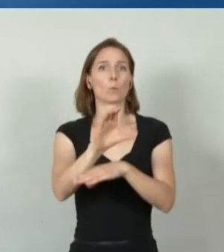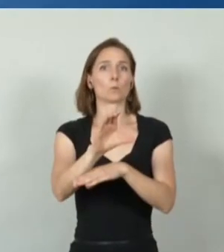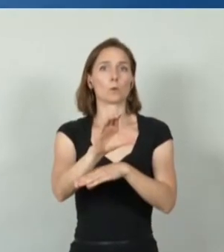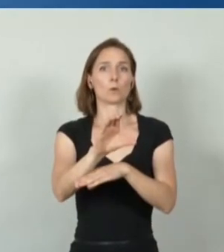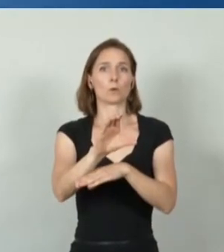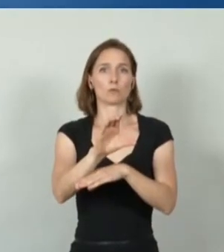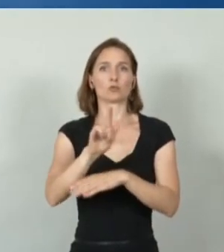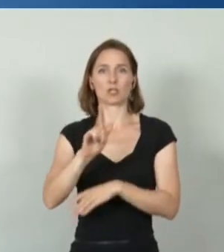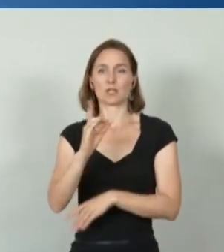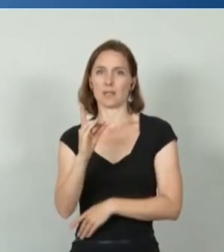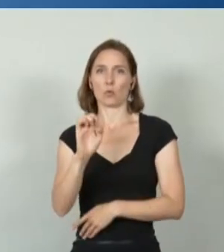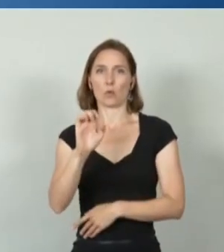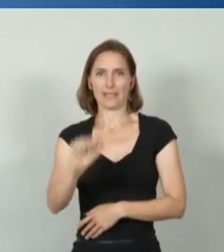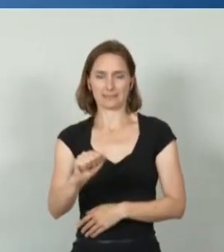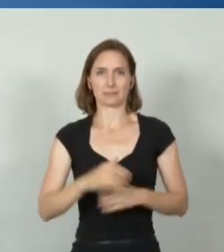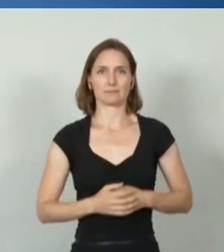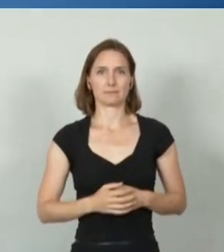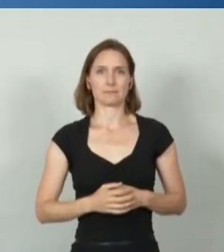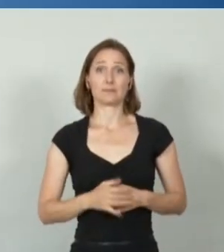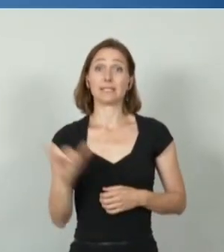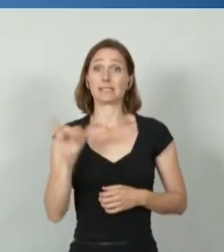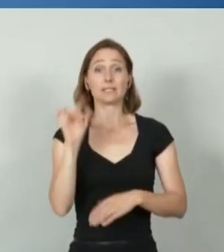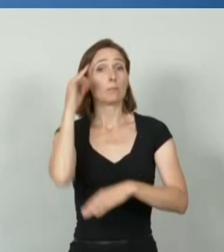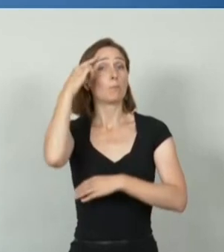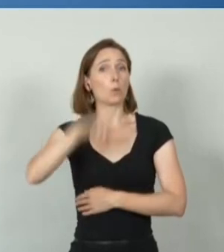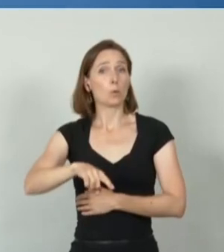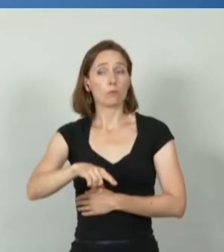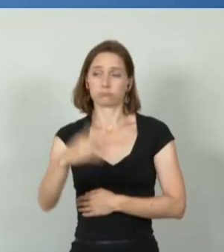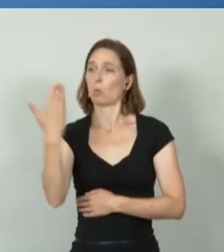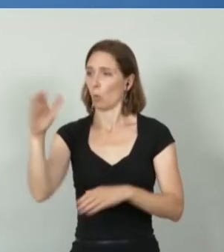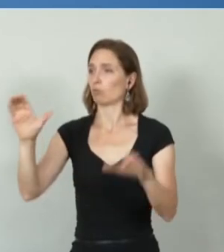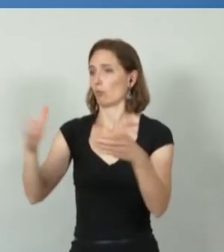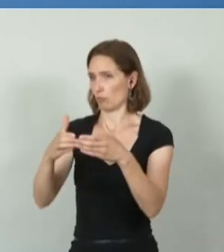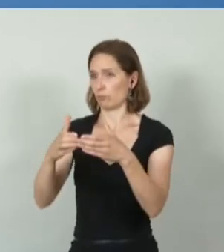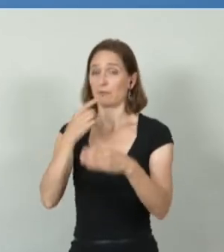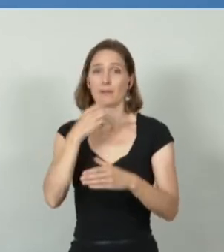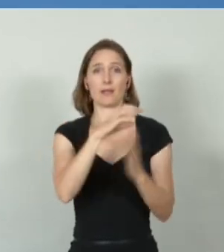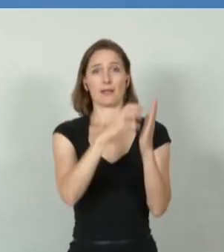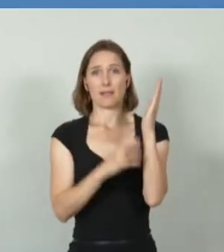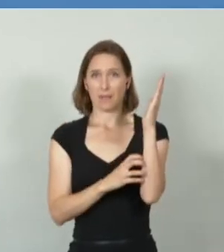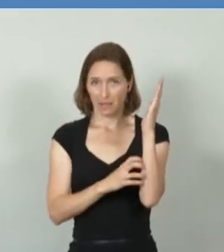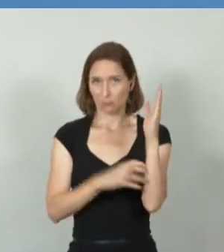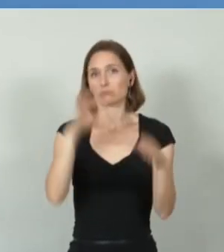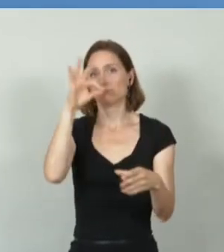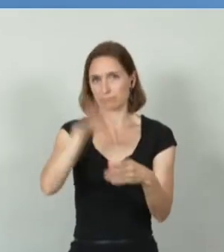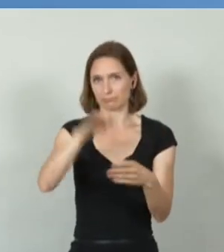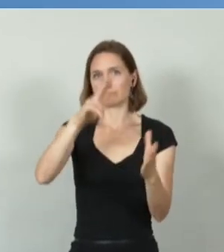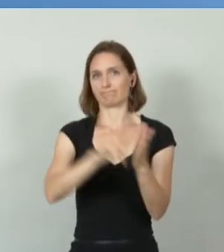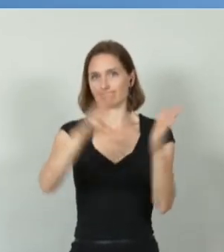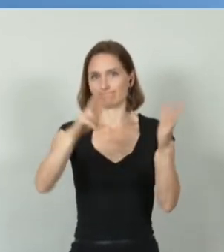gdes qui vote pour les autres groupes délibérations procès pardon